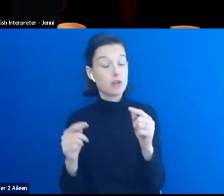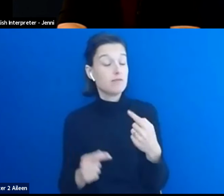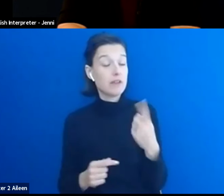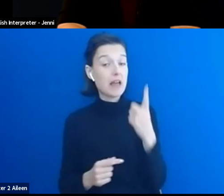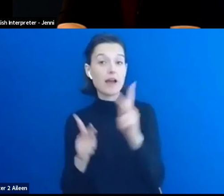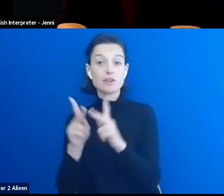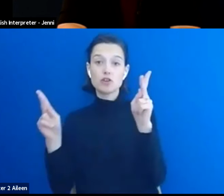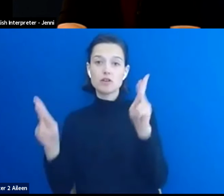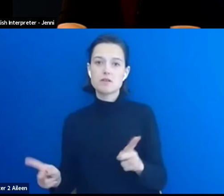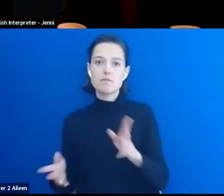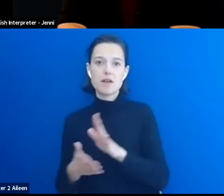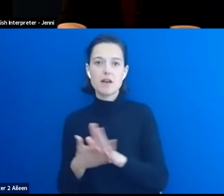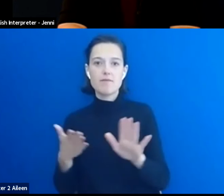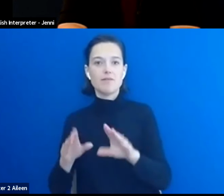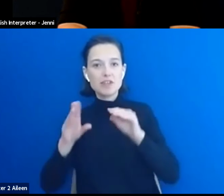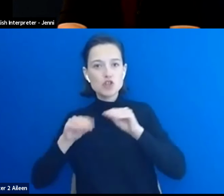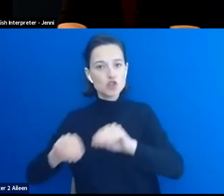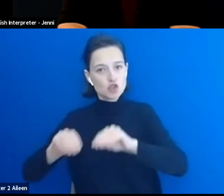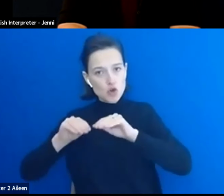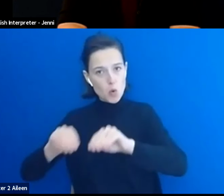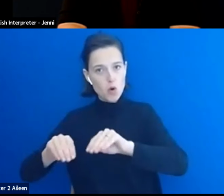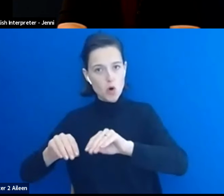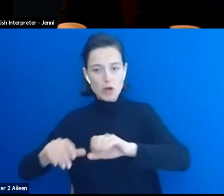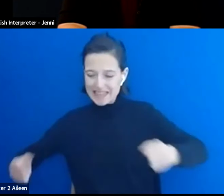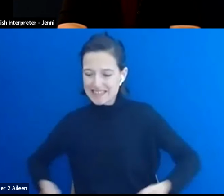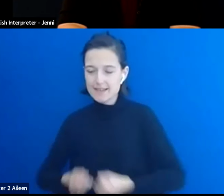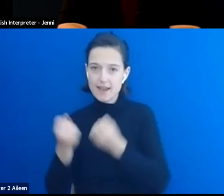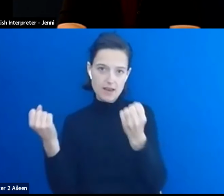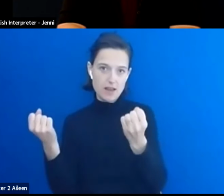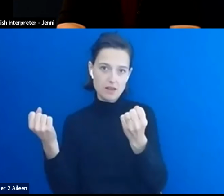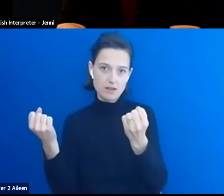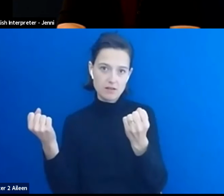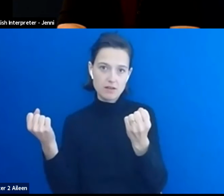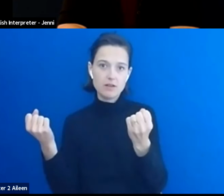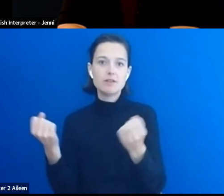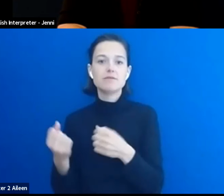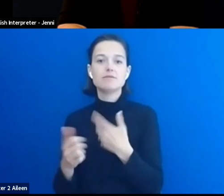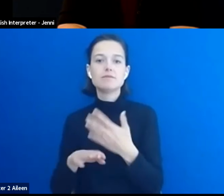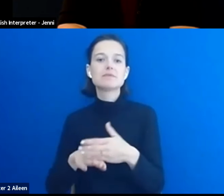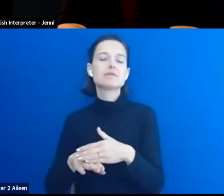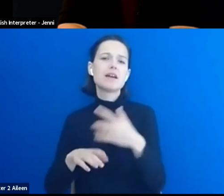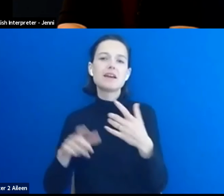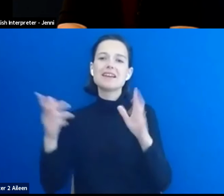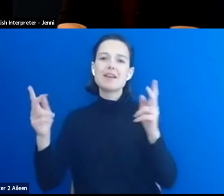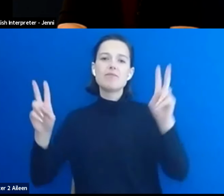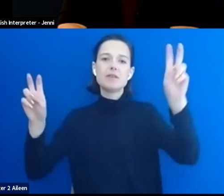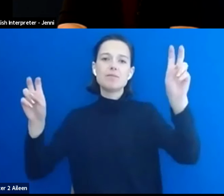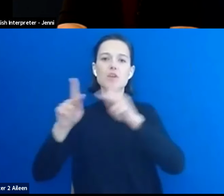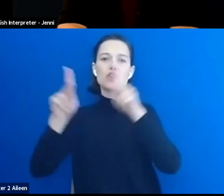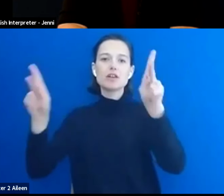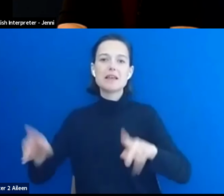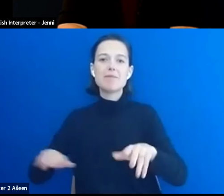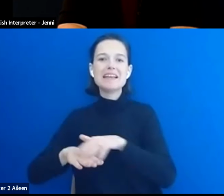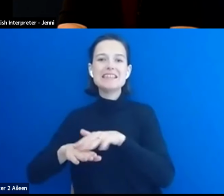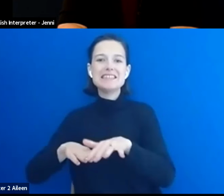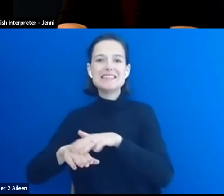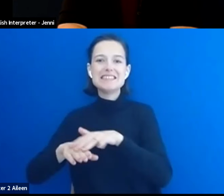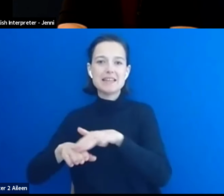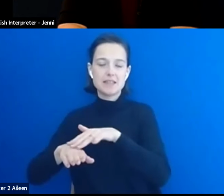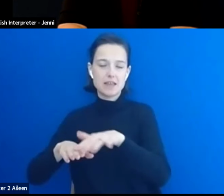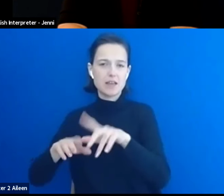die Schulungen und Trainings, die wir machen. Wir haben da etwas entwickelt, das heißt Sensing Journey, grundsätzlich vom Konzept ganz ähnlich. Aber das heißt,